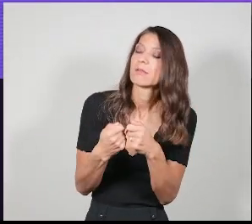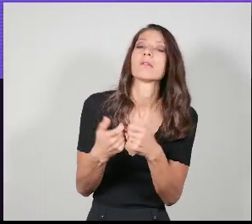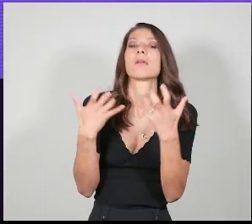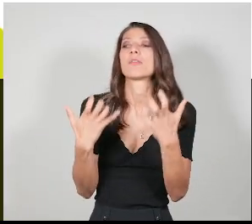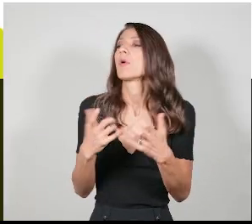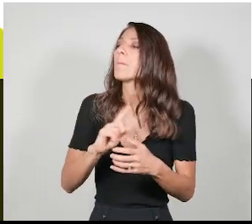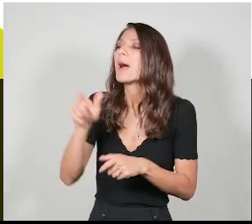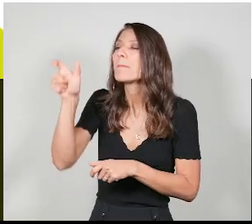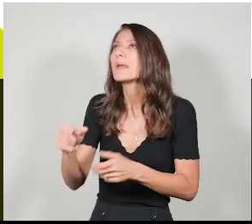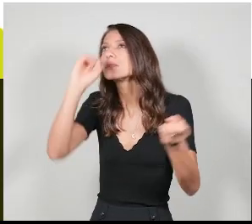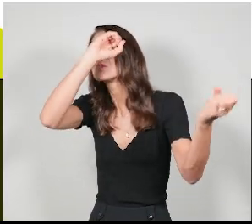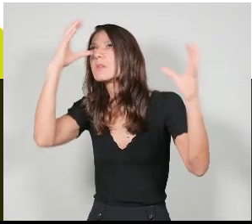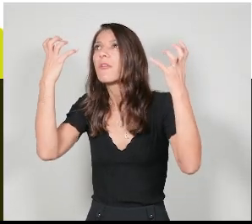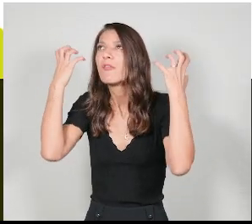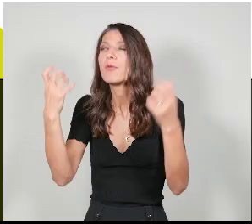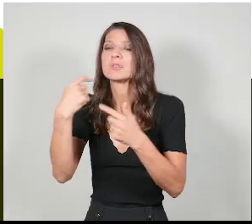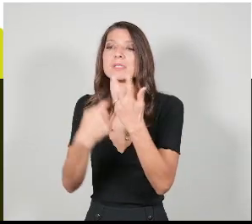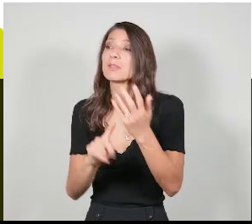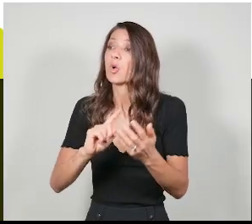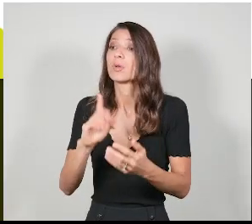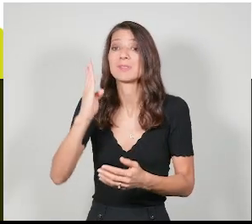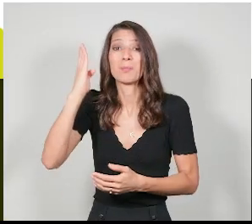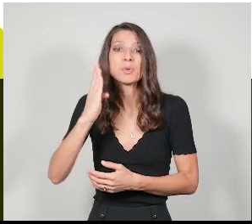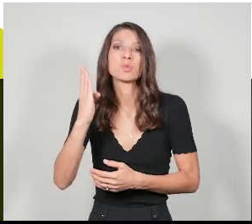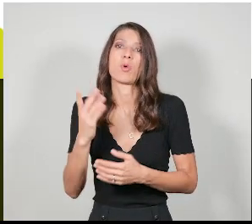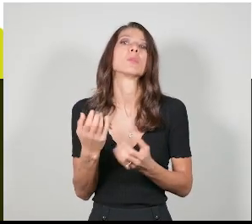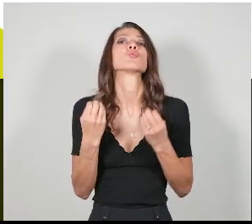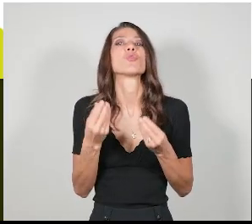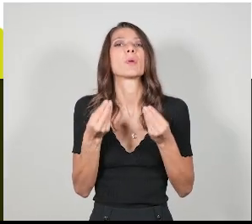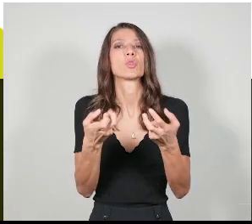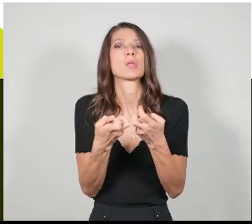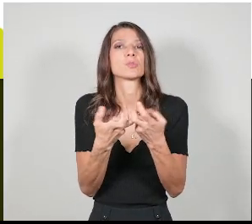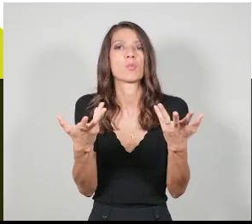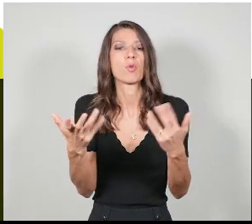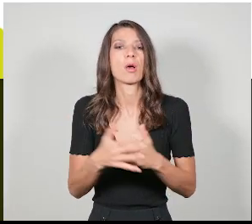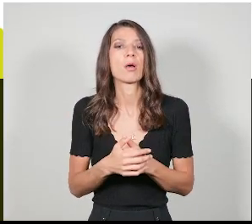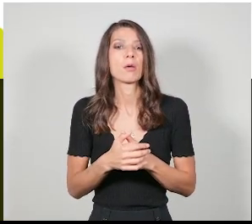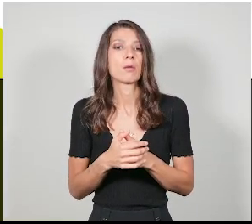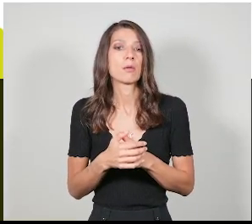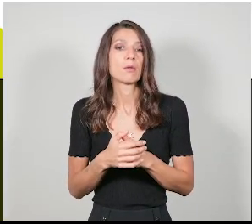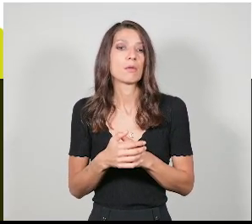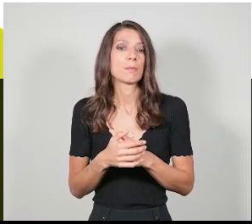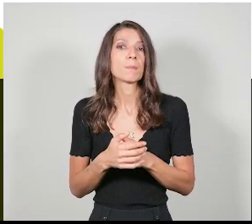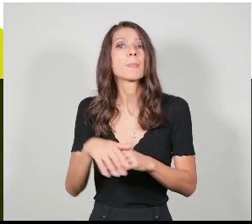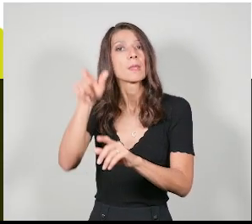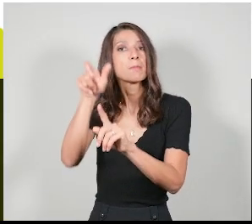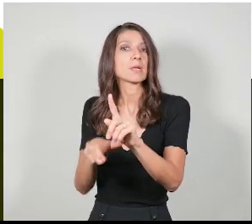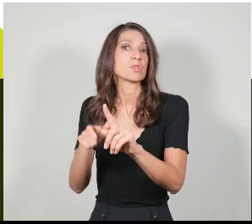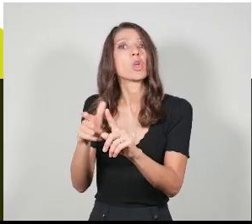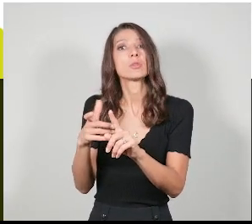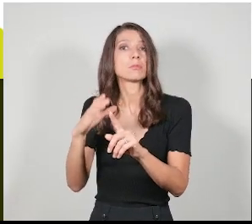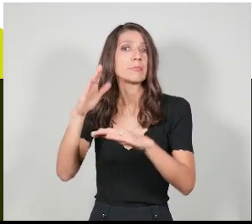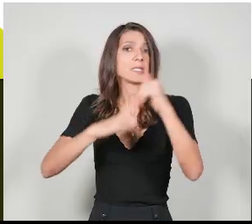leurs demandes, mais en tout cas de besoins objectifs. L'exemple que je donne souvent, c'est la construction du métier d'aide